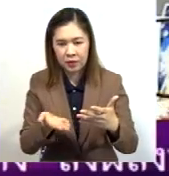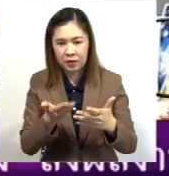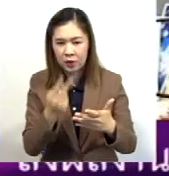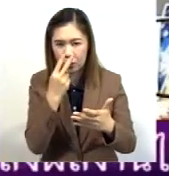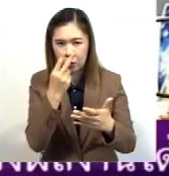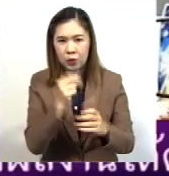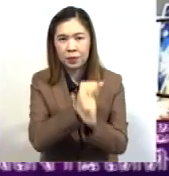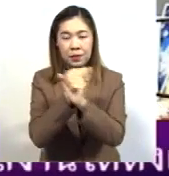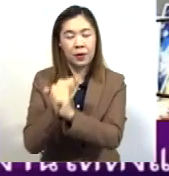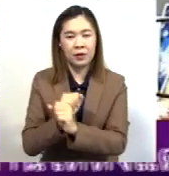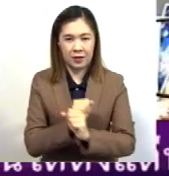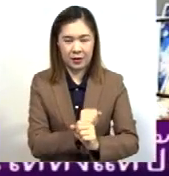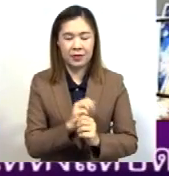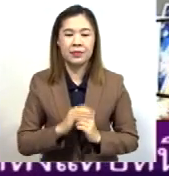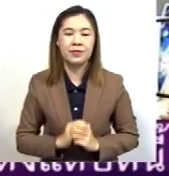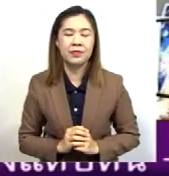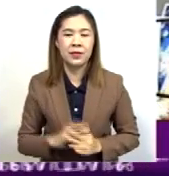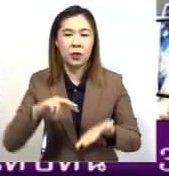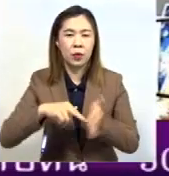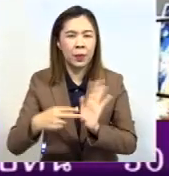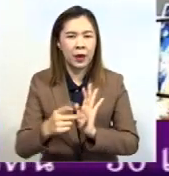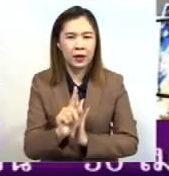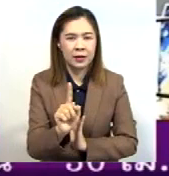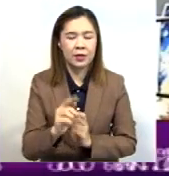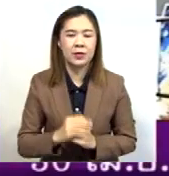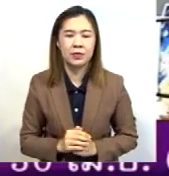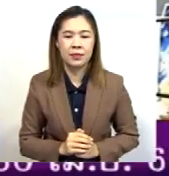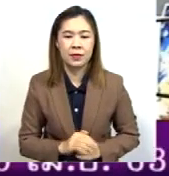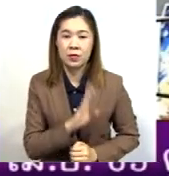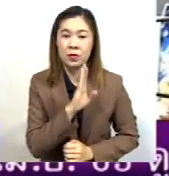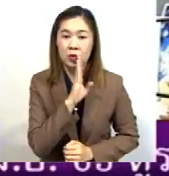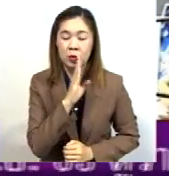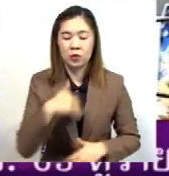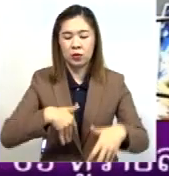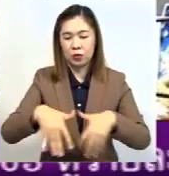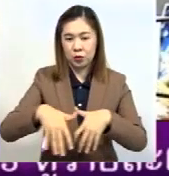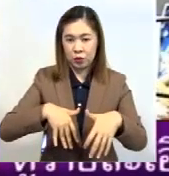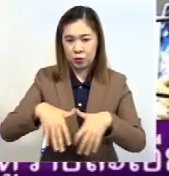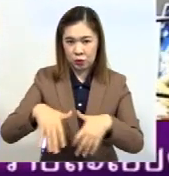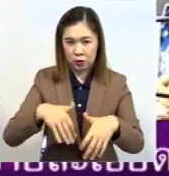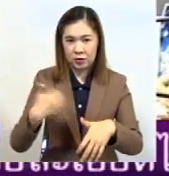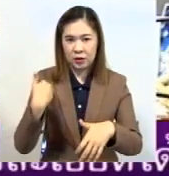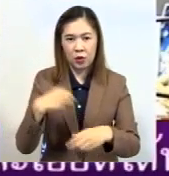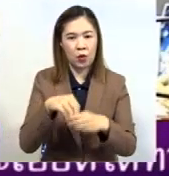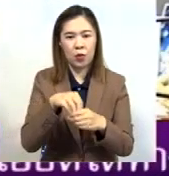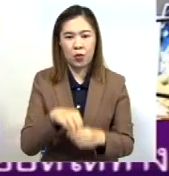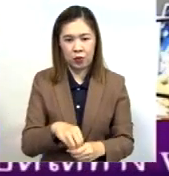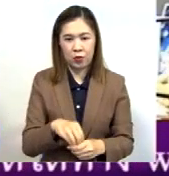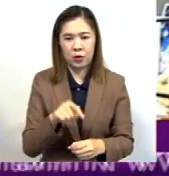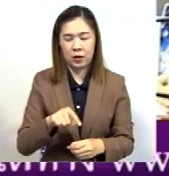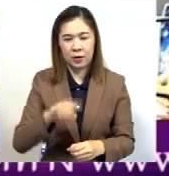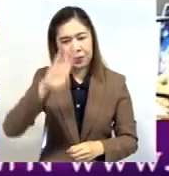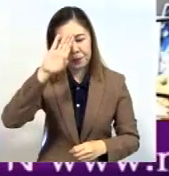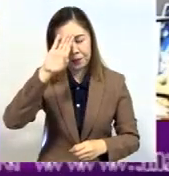ป้องกันนะฮะป้องกันหมายความว่าเช่นถ้าเกิดมีคนอยู่ในชุมชนซึ่งอยู่ในระหว่างช่วงที่เป็นระยะฟักตัวยังไม่มีอาการ